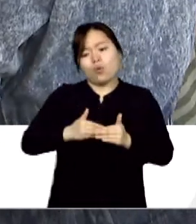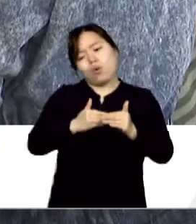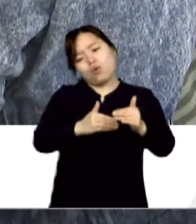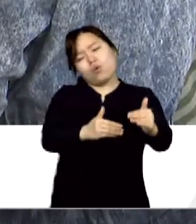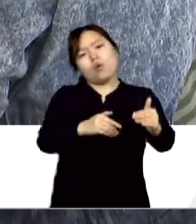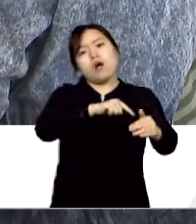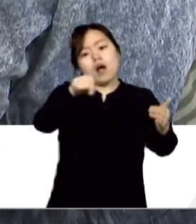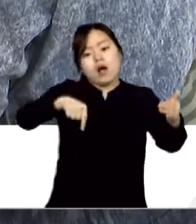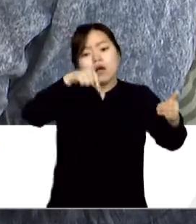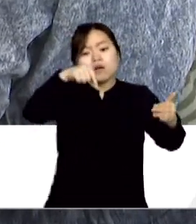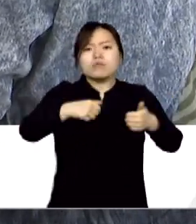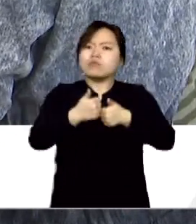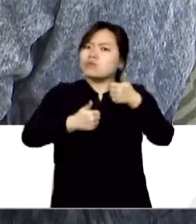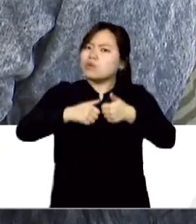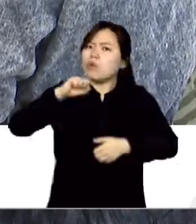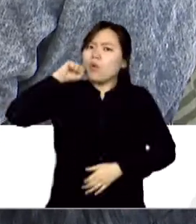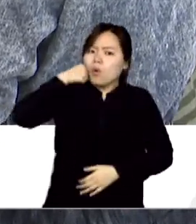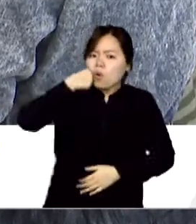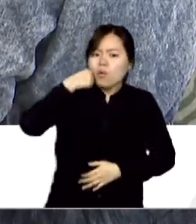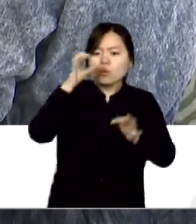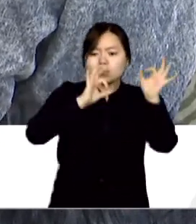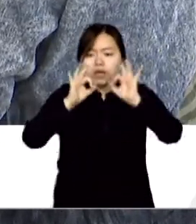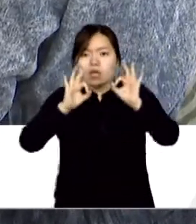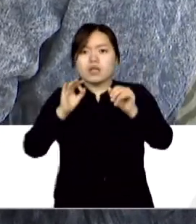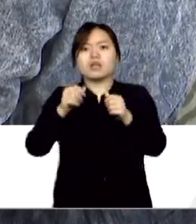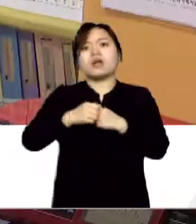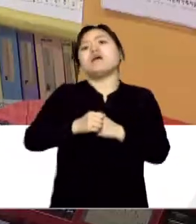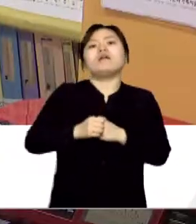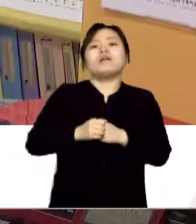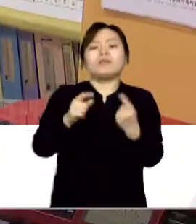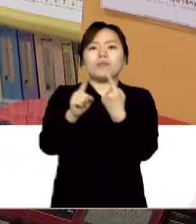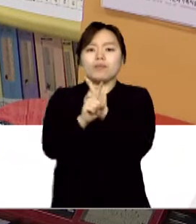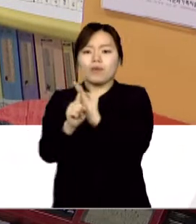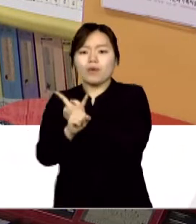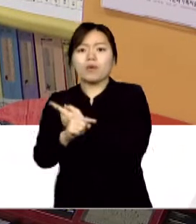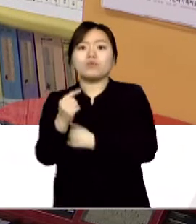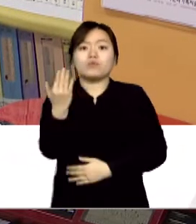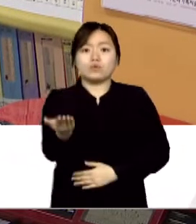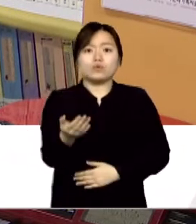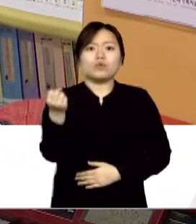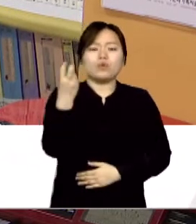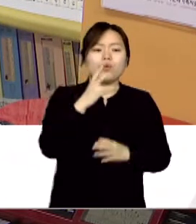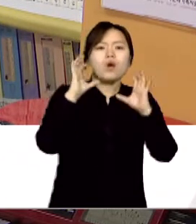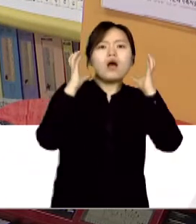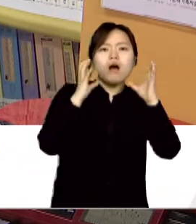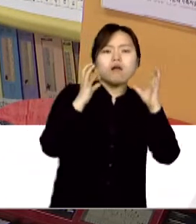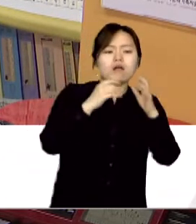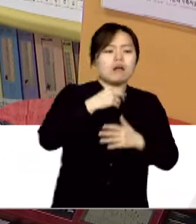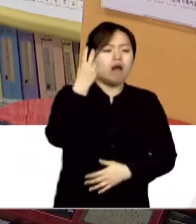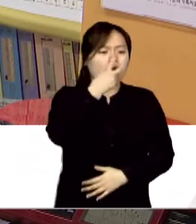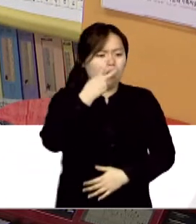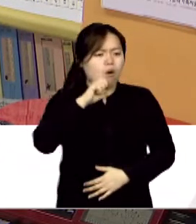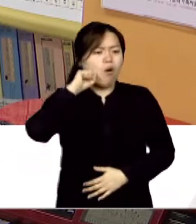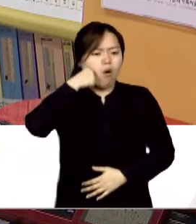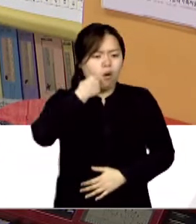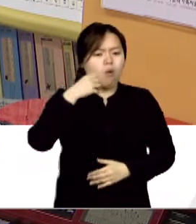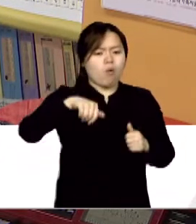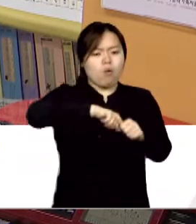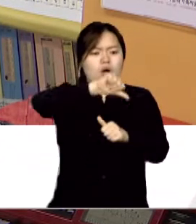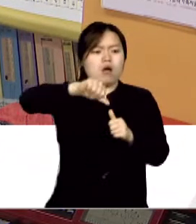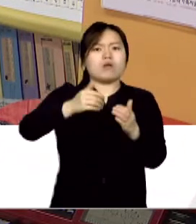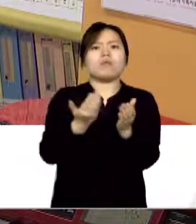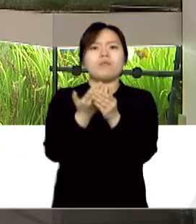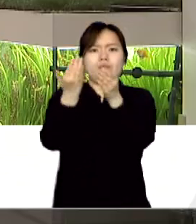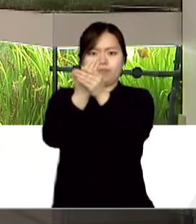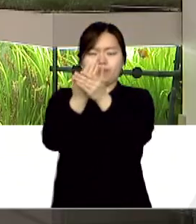실행에 대한 방안을 모색하는 사업으로 개정된 표준 보육과정에 부합하고 어린이집 보육 품질 향상을 도모하고